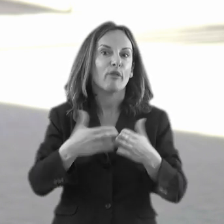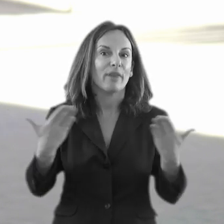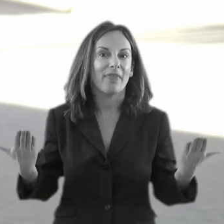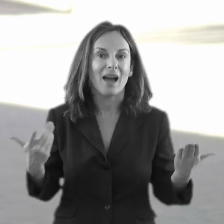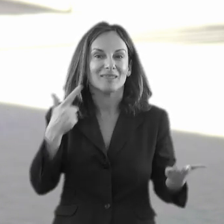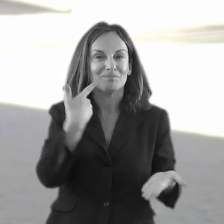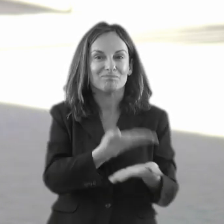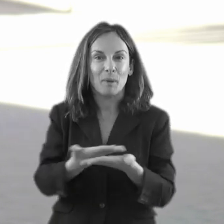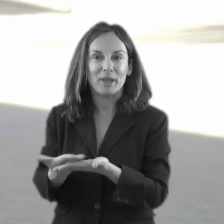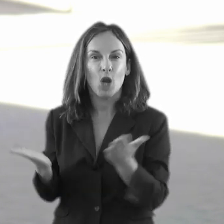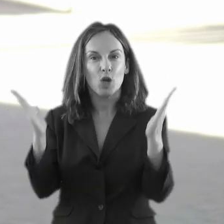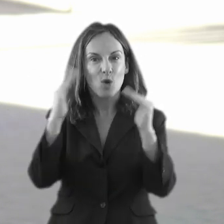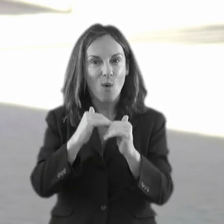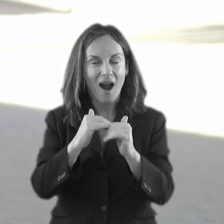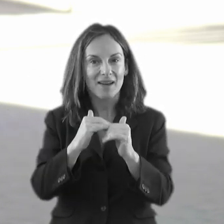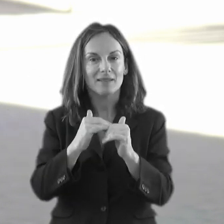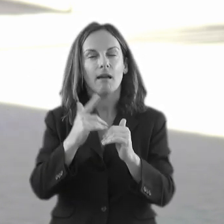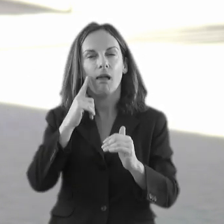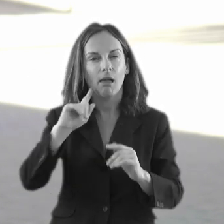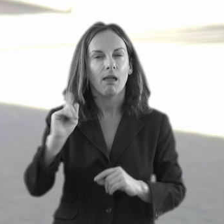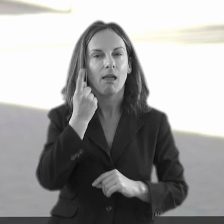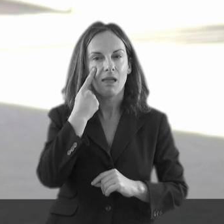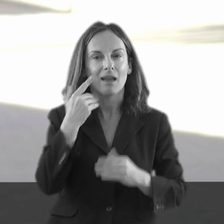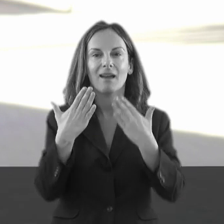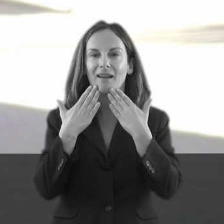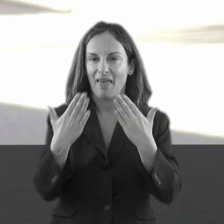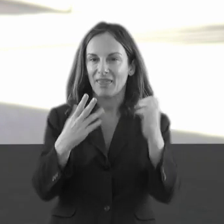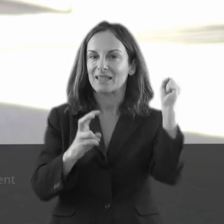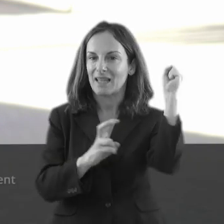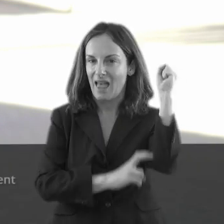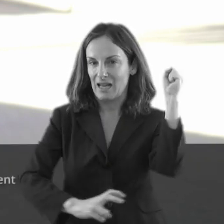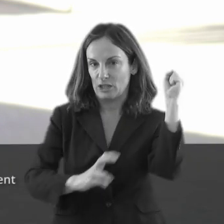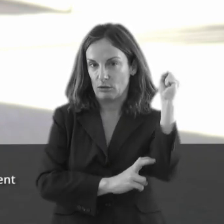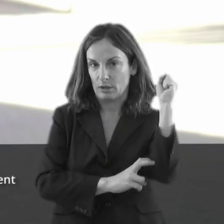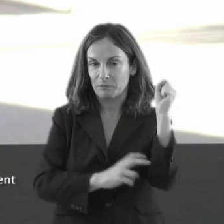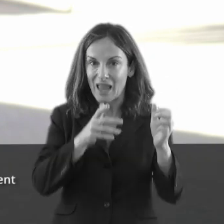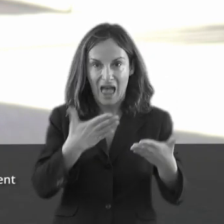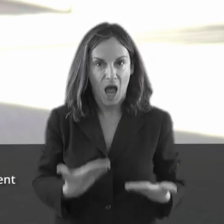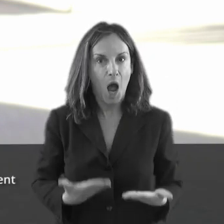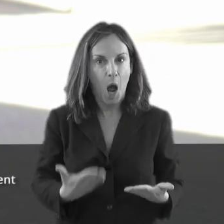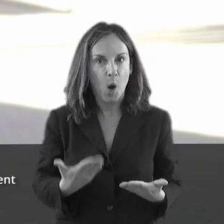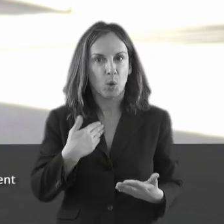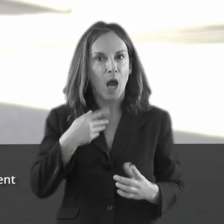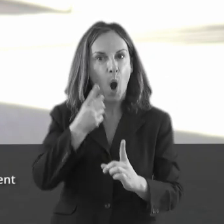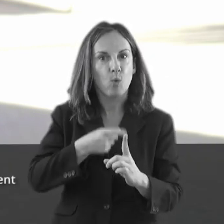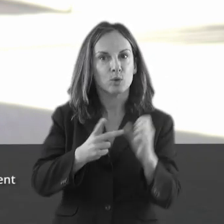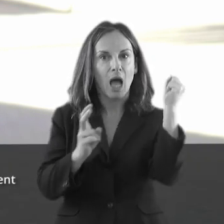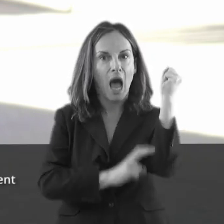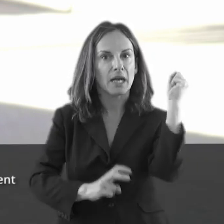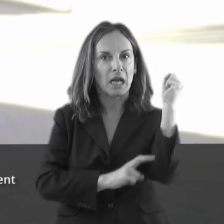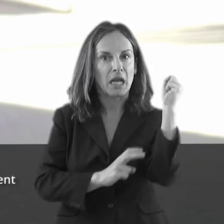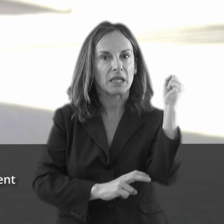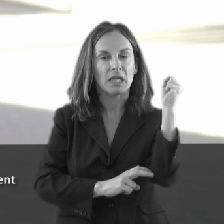deixat altres empremtes. Avui dia utilitzem arqueologia per èpoques que tradicionalment no s'utilitzava, per